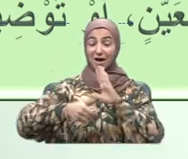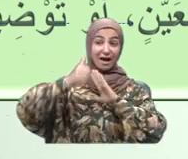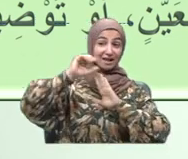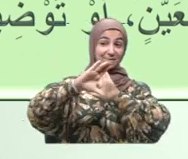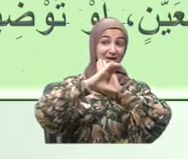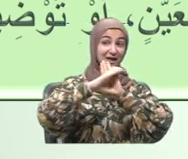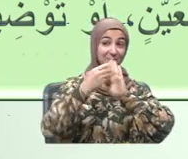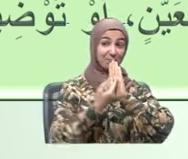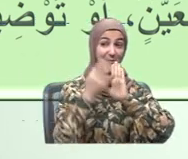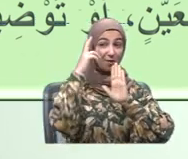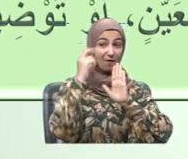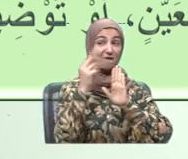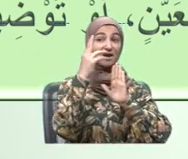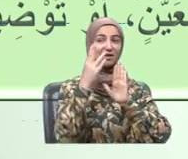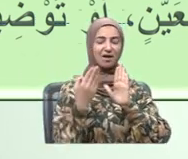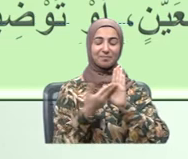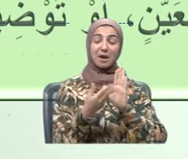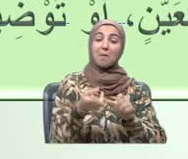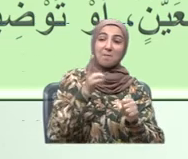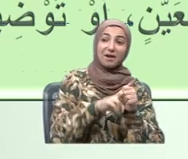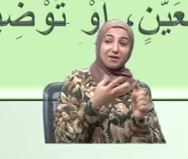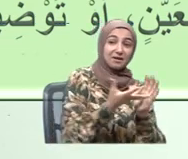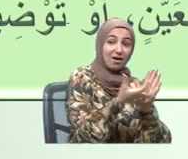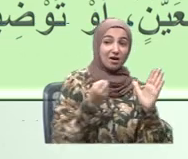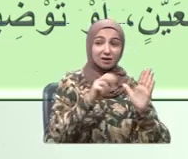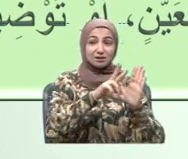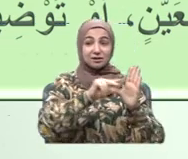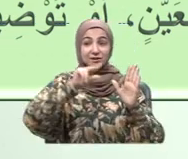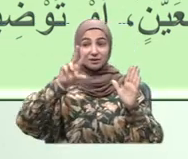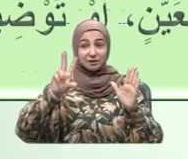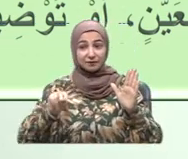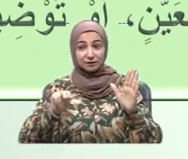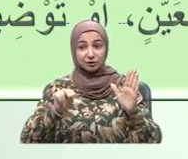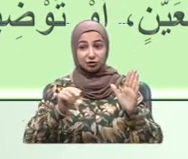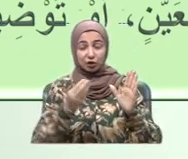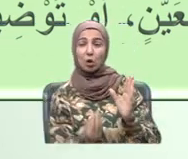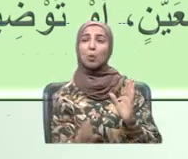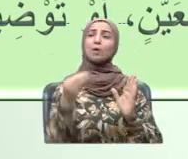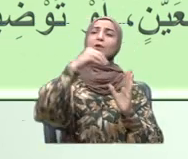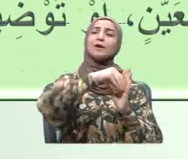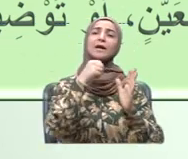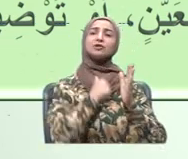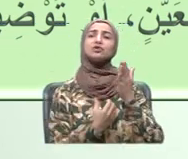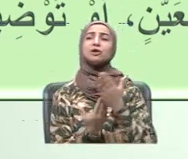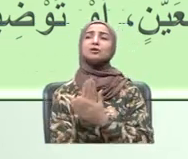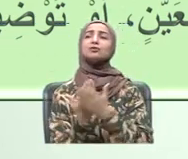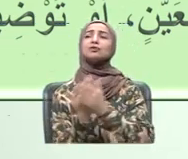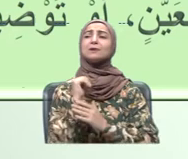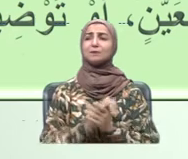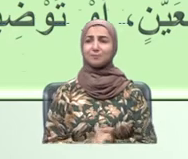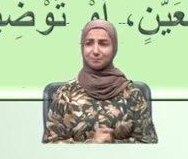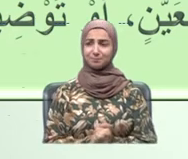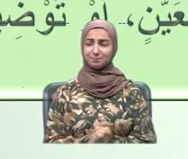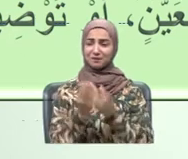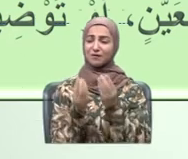رأي أو مناقشة فكرة. إذن التعقيب إضافة